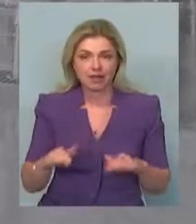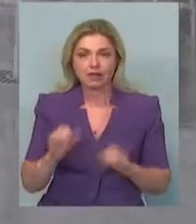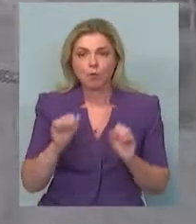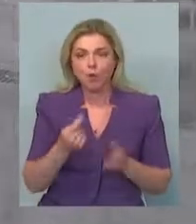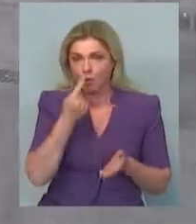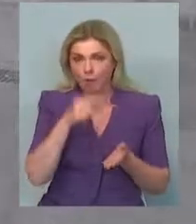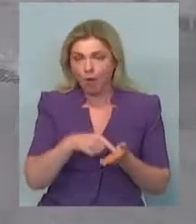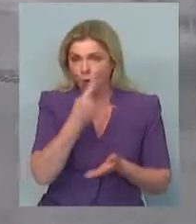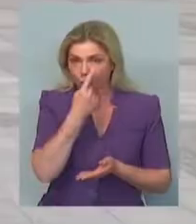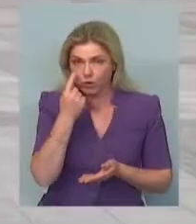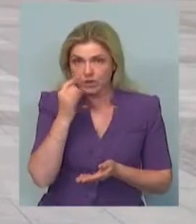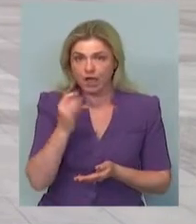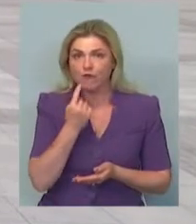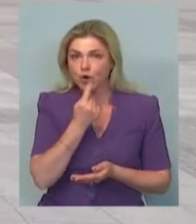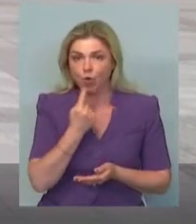очі та до роту.